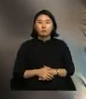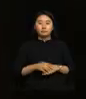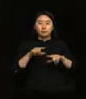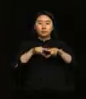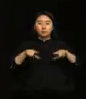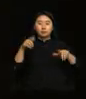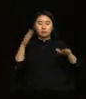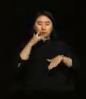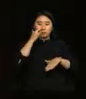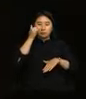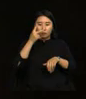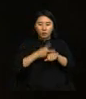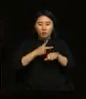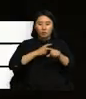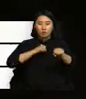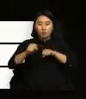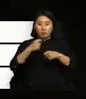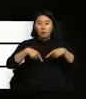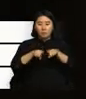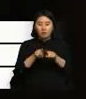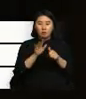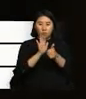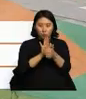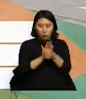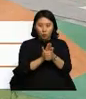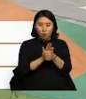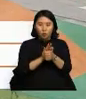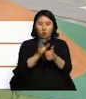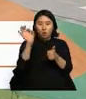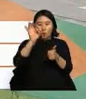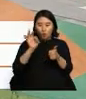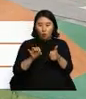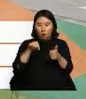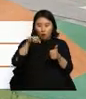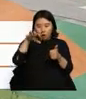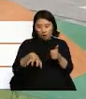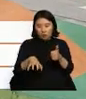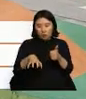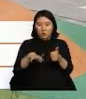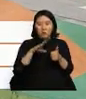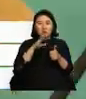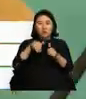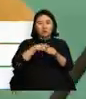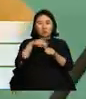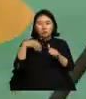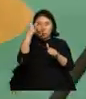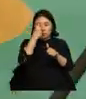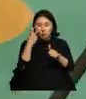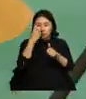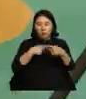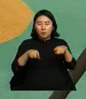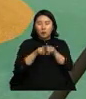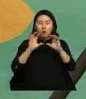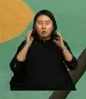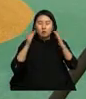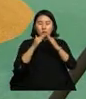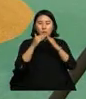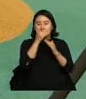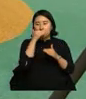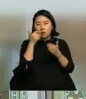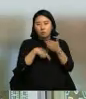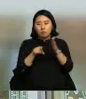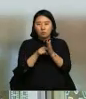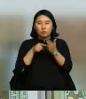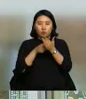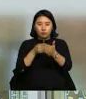일부 학부모들도 교사들의 움직임에 동참하면서 여주시가 나서서 전반적인 실태 조사와 함께 어린이집 정상화를 위한